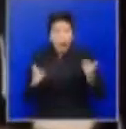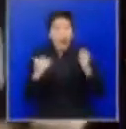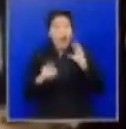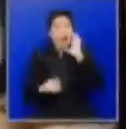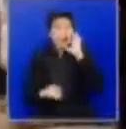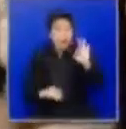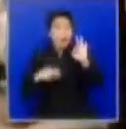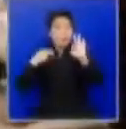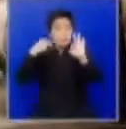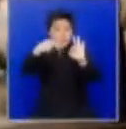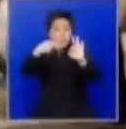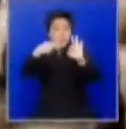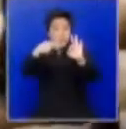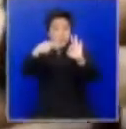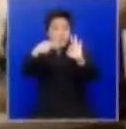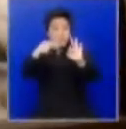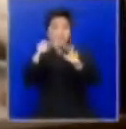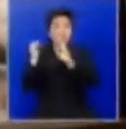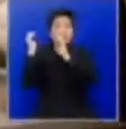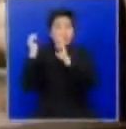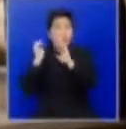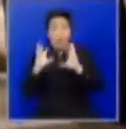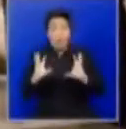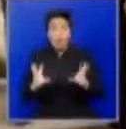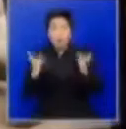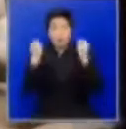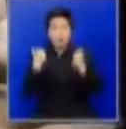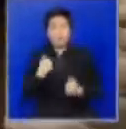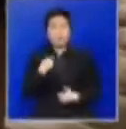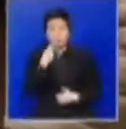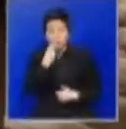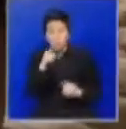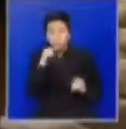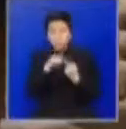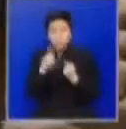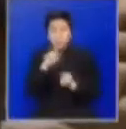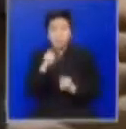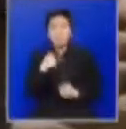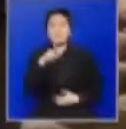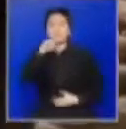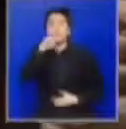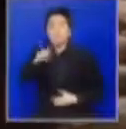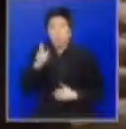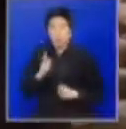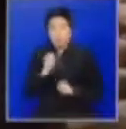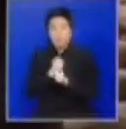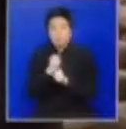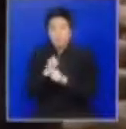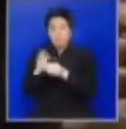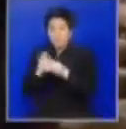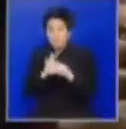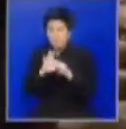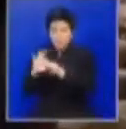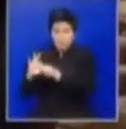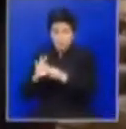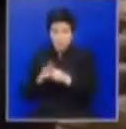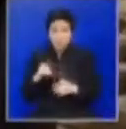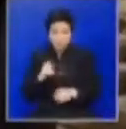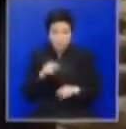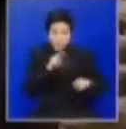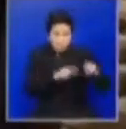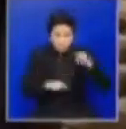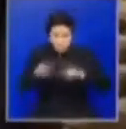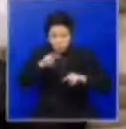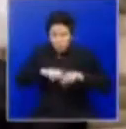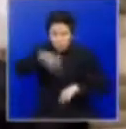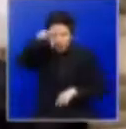ง 90,000 กระสอบด้วยกันนะคะโดยที่มีการสั่งให้พนักงานสอบสวนในพื้นที่เนี่ยลงไปตรวจ